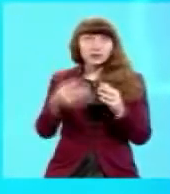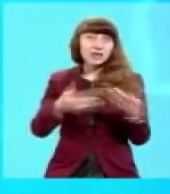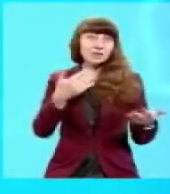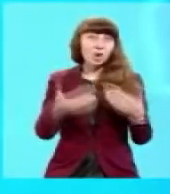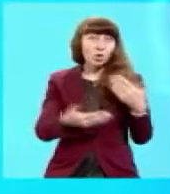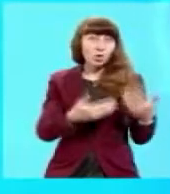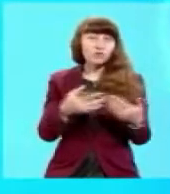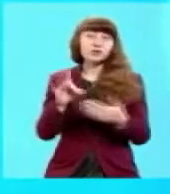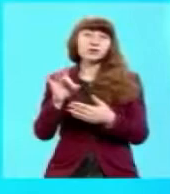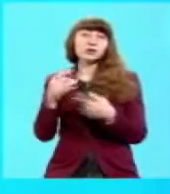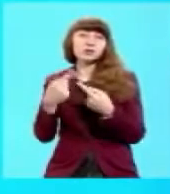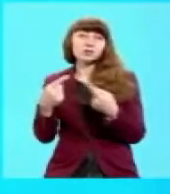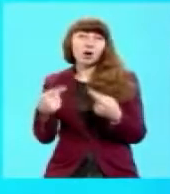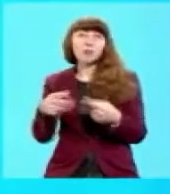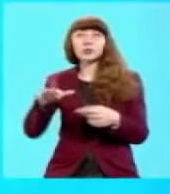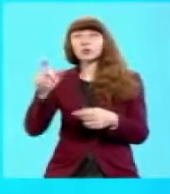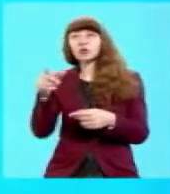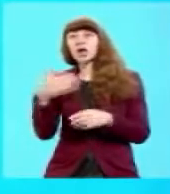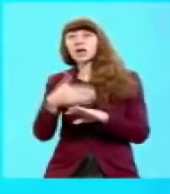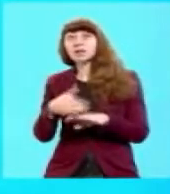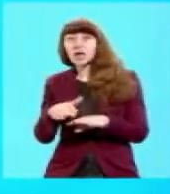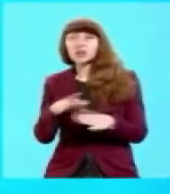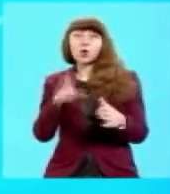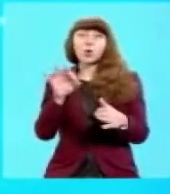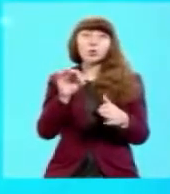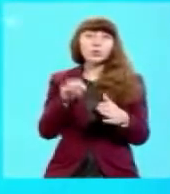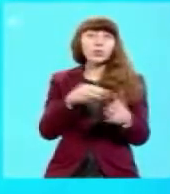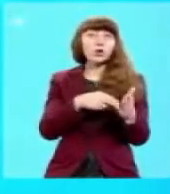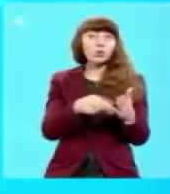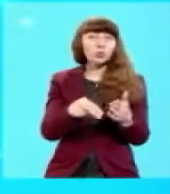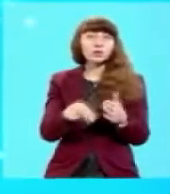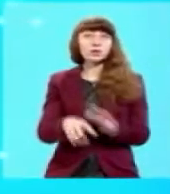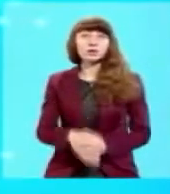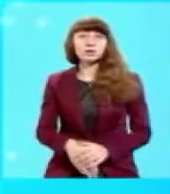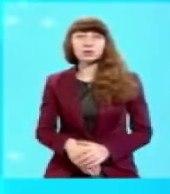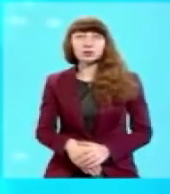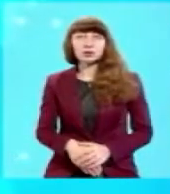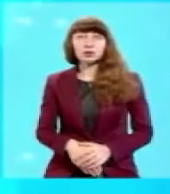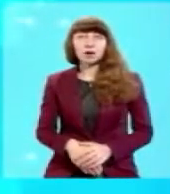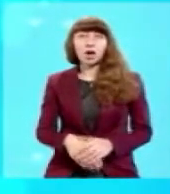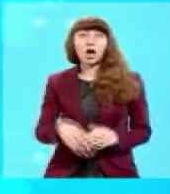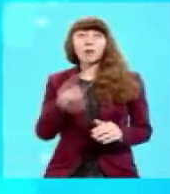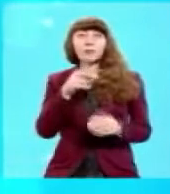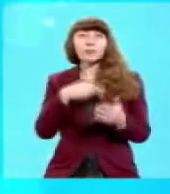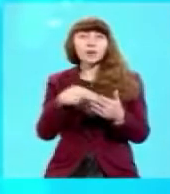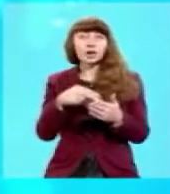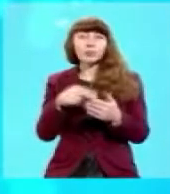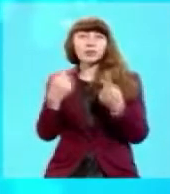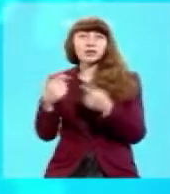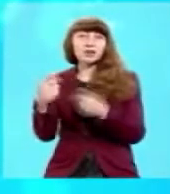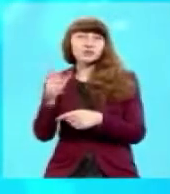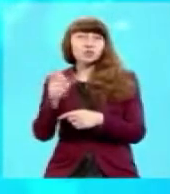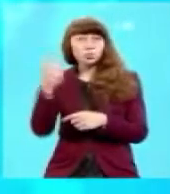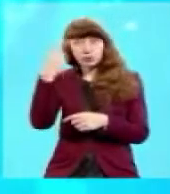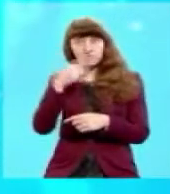тартып, бутиктер мен дүкендерден шығып кетеді. Сатушылар ұрлық жасалған тауарларды жинай бастағанда бірақ білген. Аталған факті